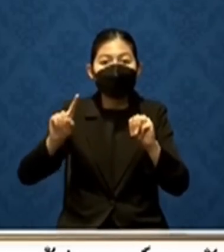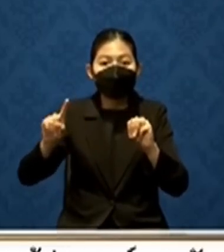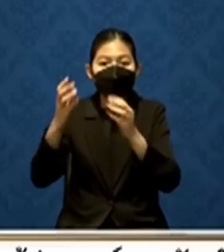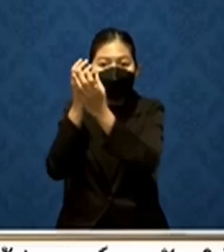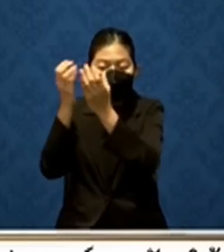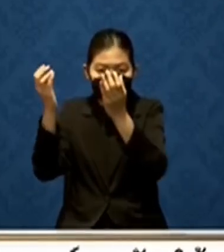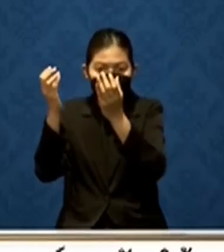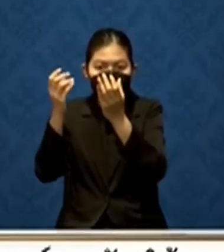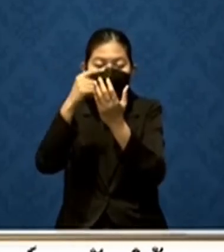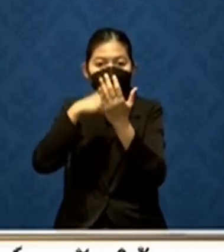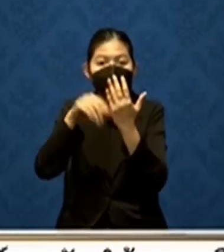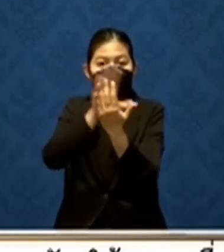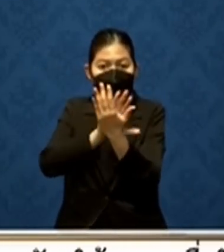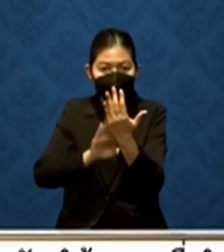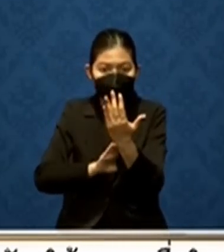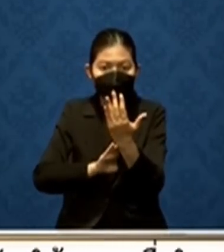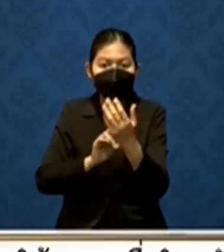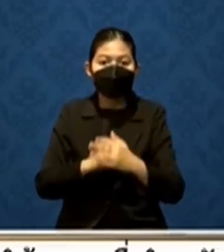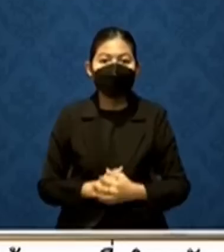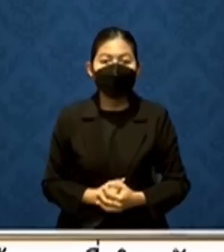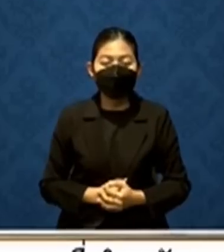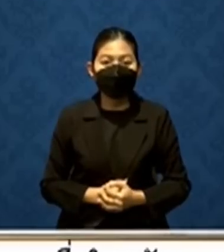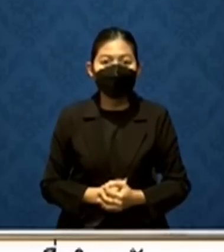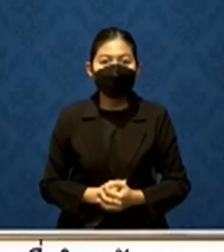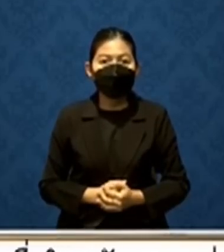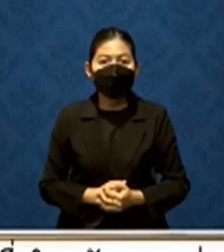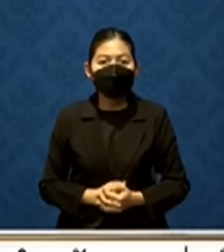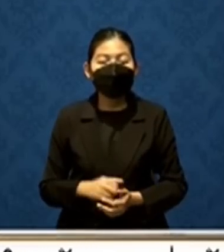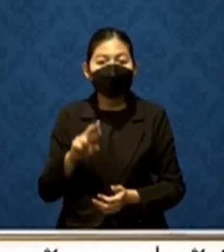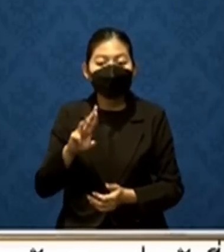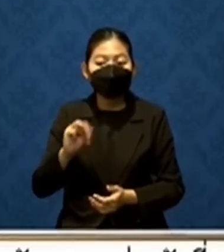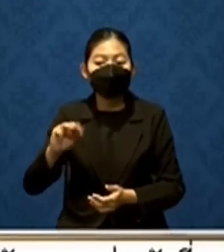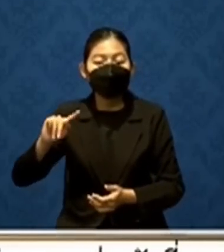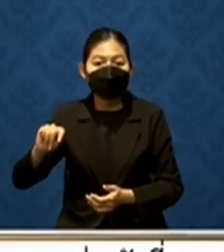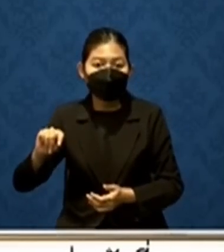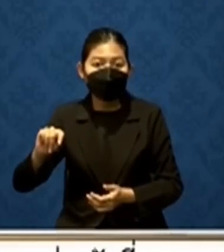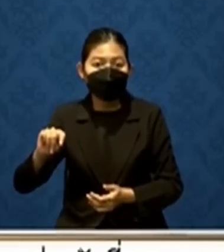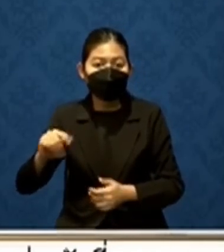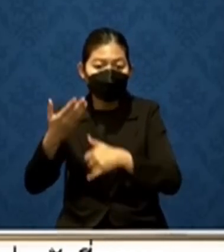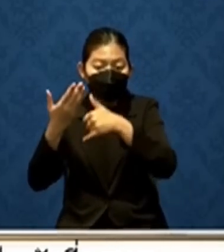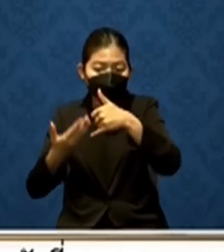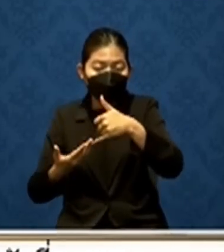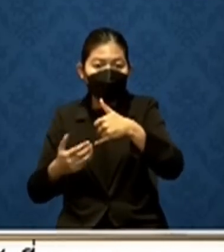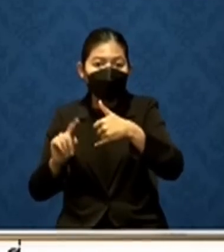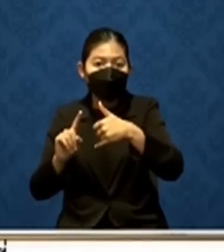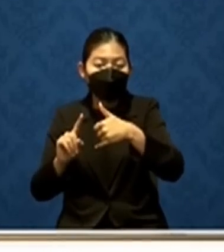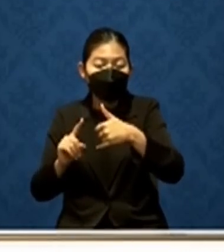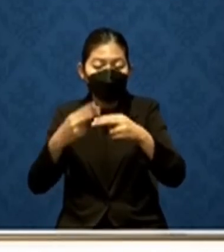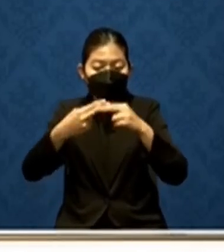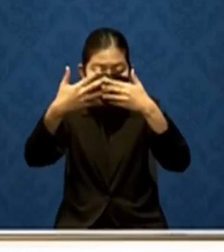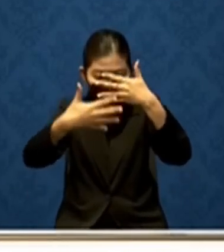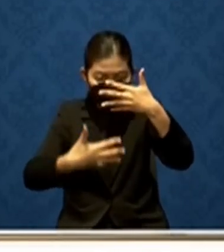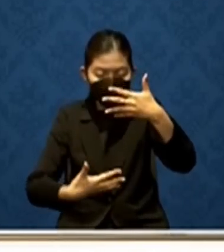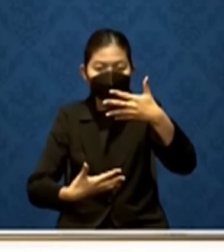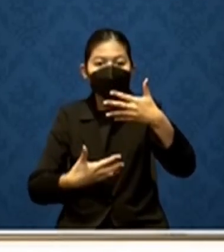แห่งราชอาณาจักรไทยซึ่งรัฐมนตรีที่จะถูกอภิปายมีรายนามดังต่อไป